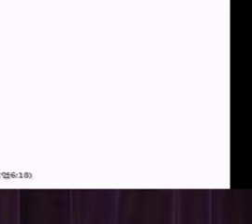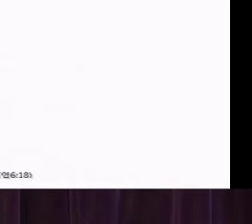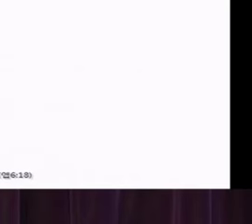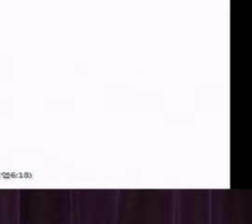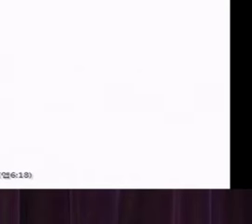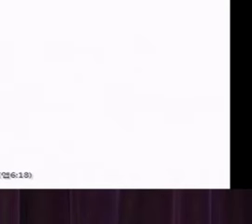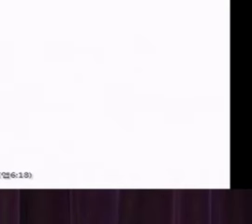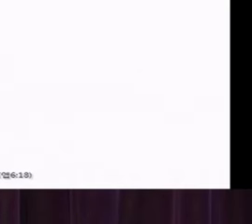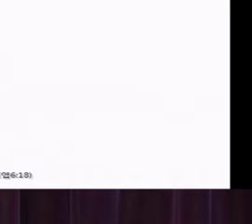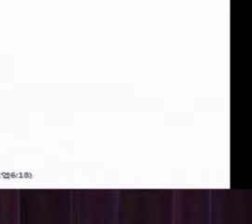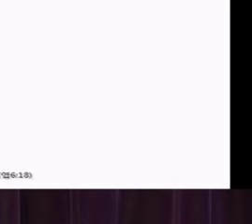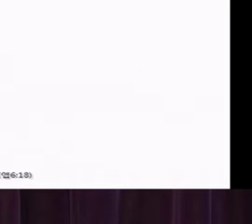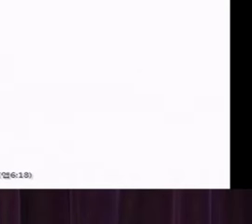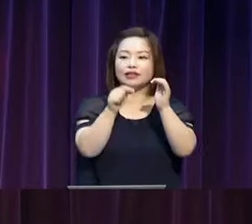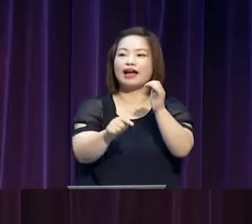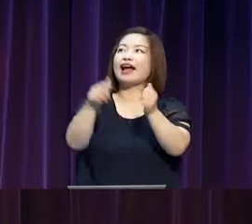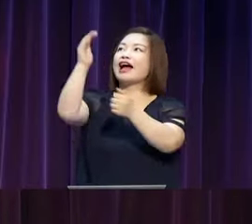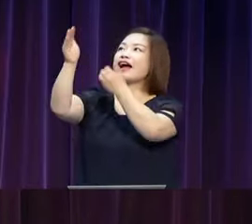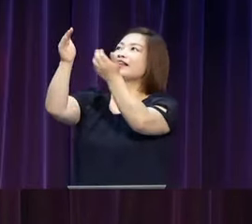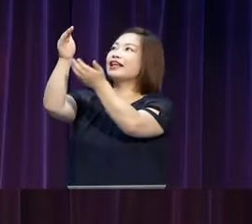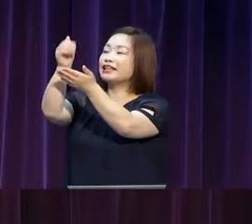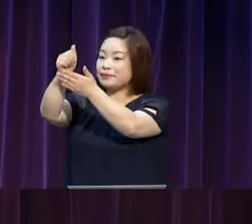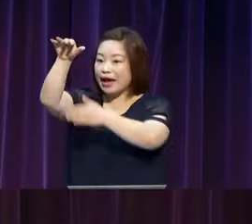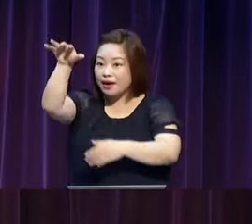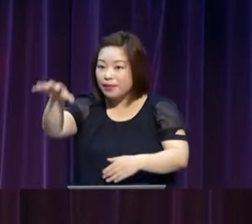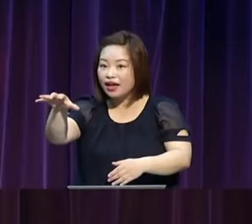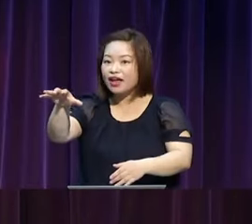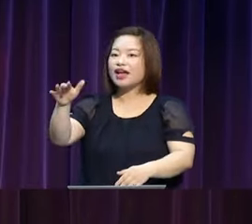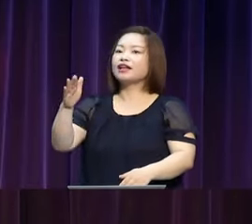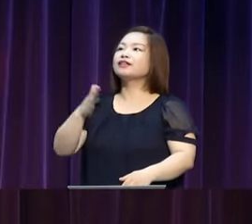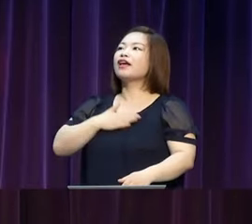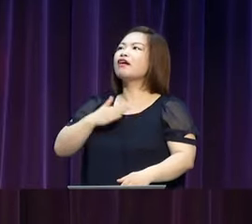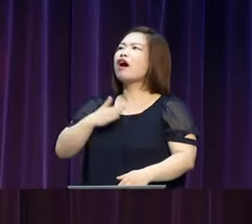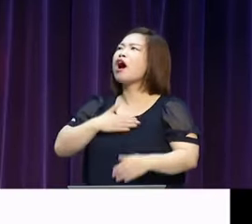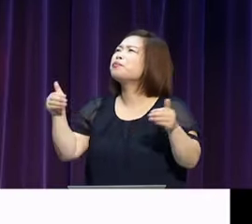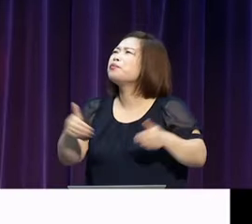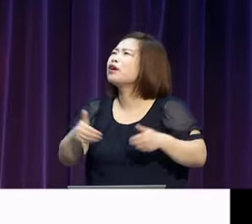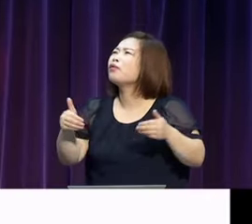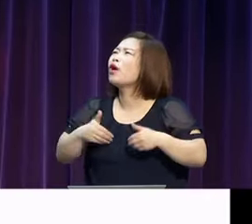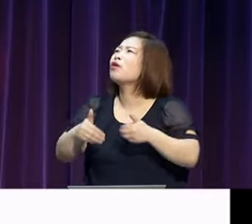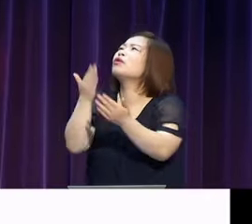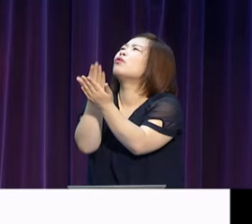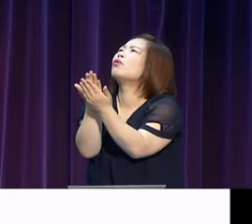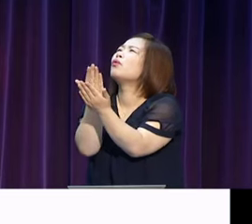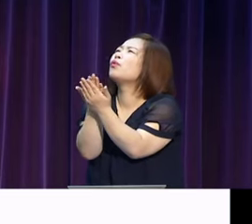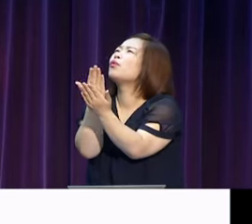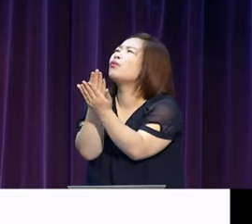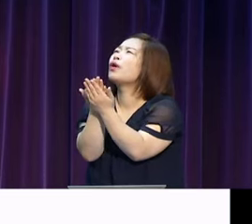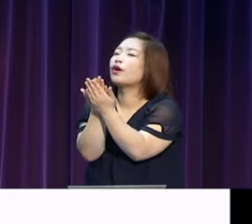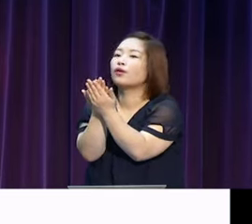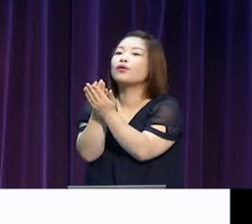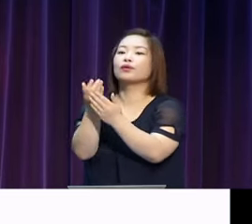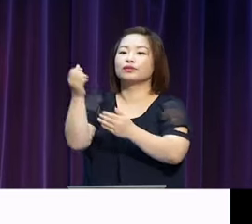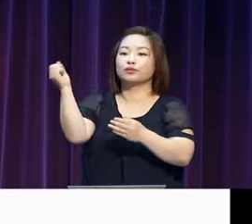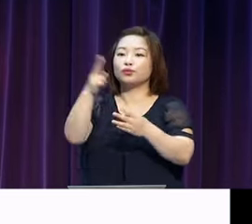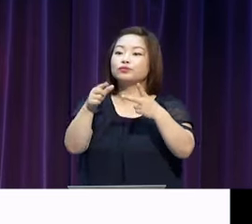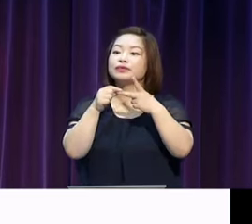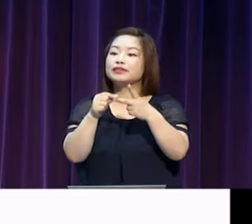하나님 앞에 내가 필요한 것을 구하는 간구의 의미가 있어요. 그리고 또 한